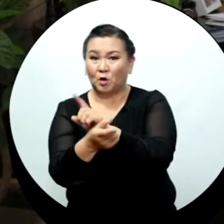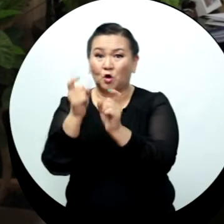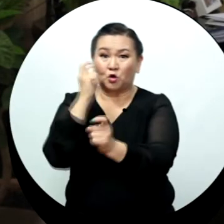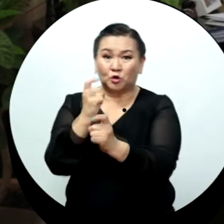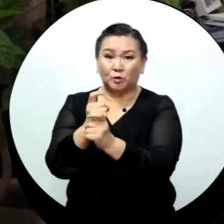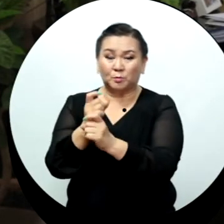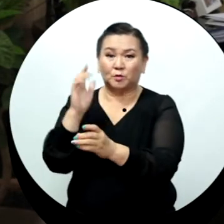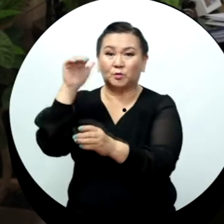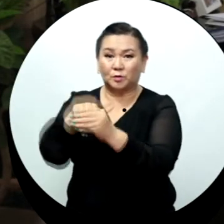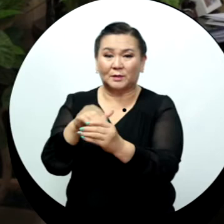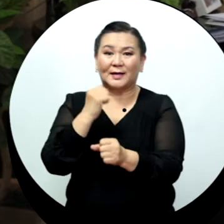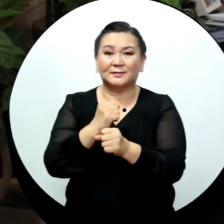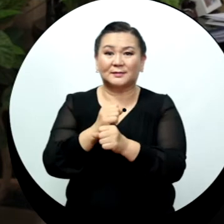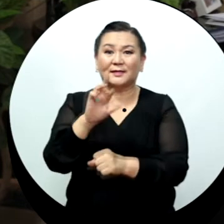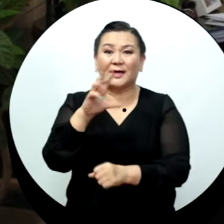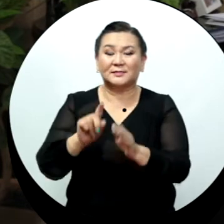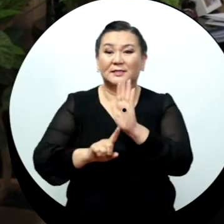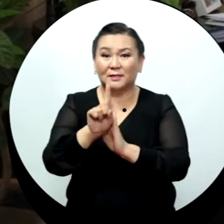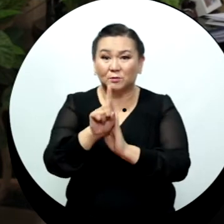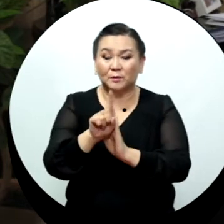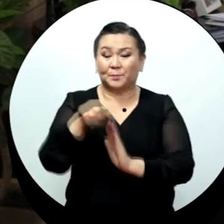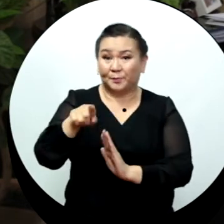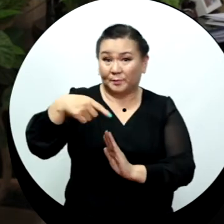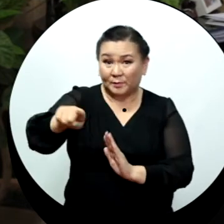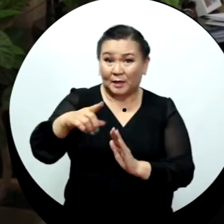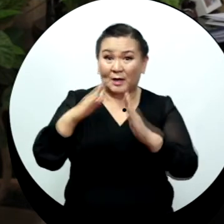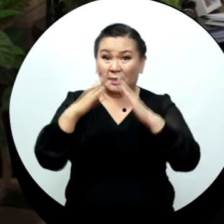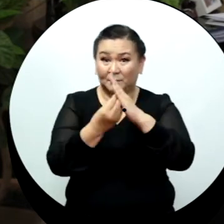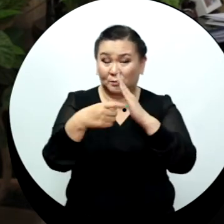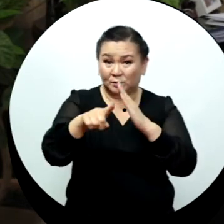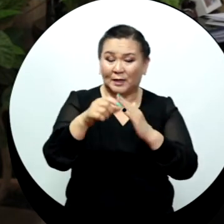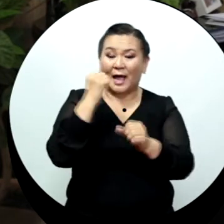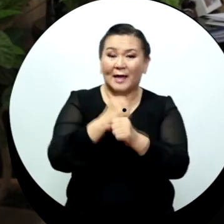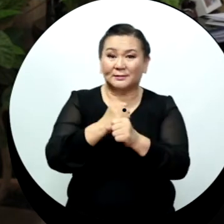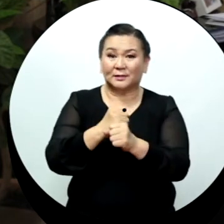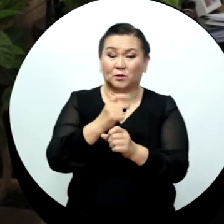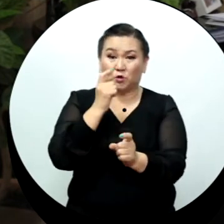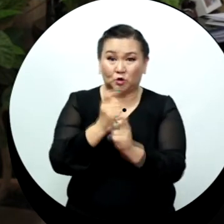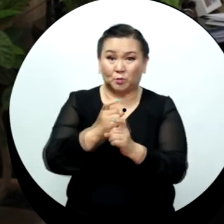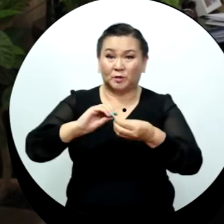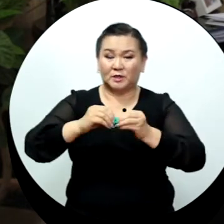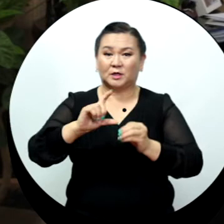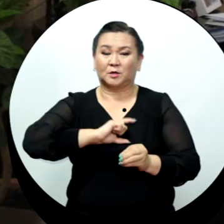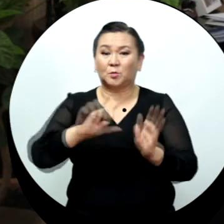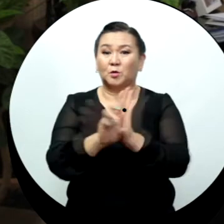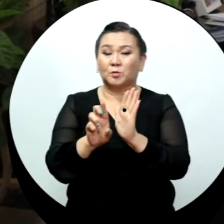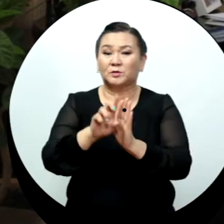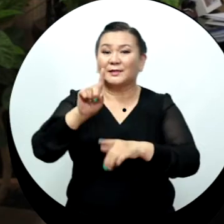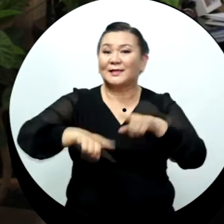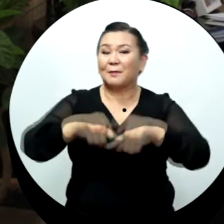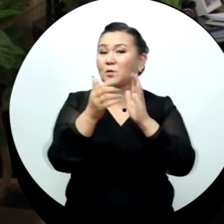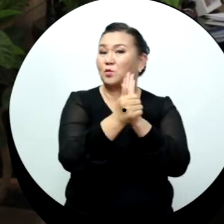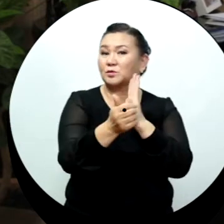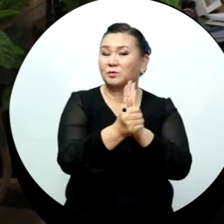ажлаа хэрхэн яаж хэрэгжүүлэх вэ гэхээр тухайн өрхөд ажил хөтөлмөр эрхлэх боломжтой гишүүдийг ямар ур чадвар суулгах юм,